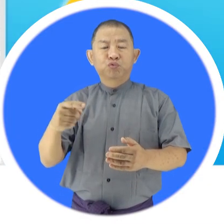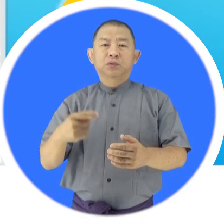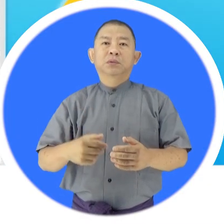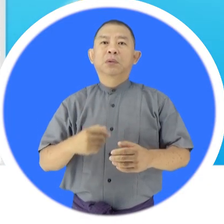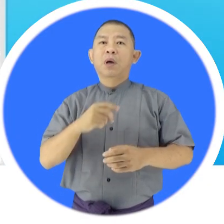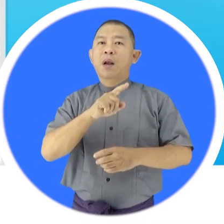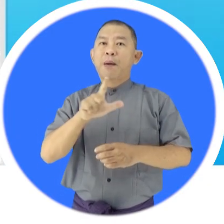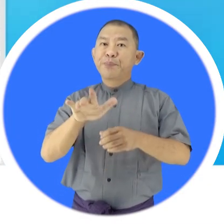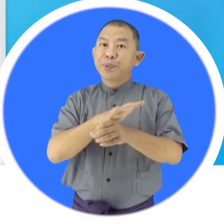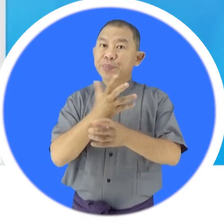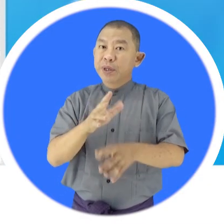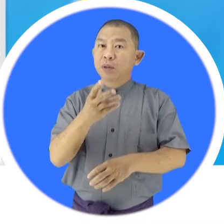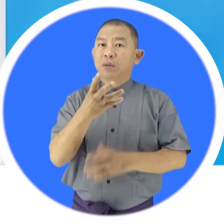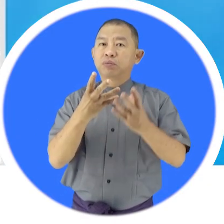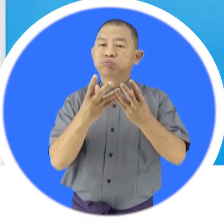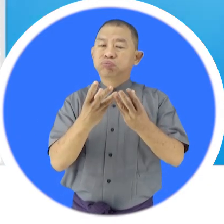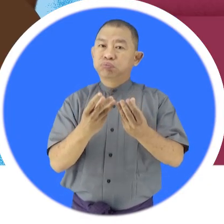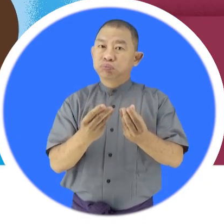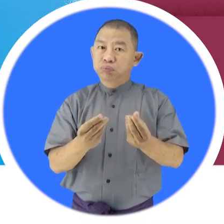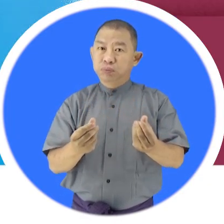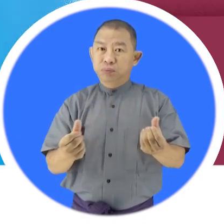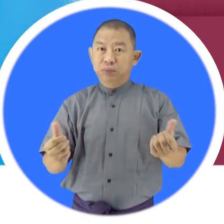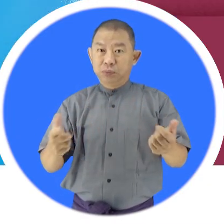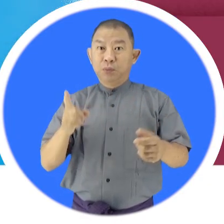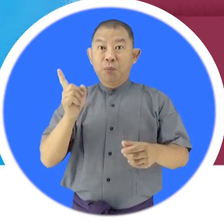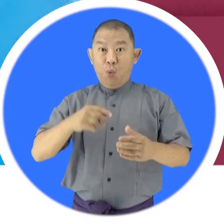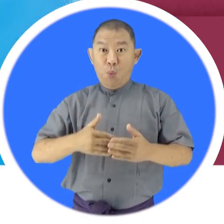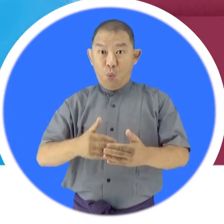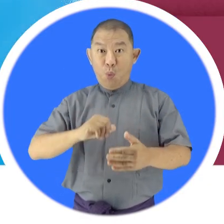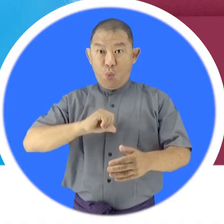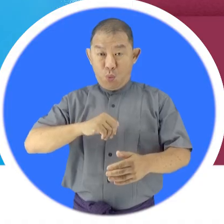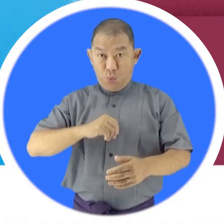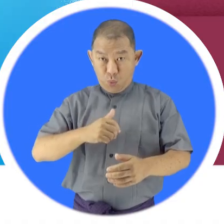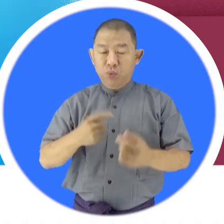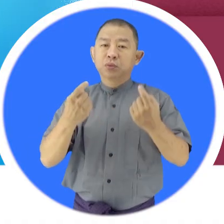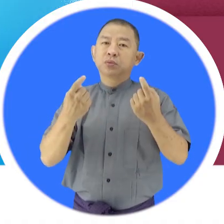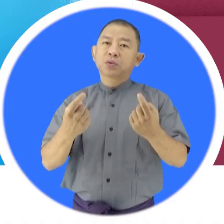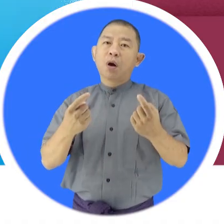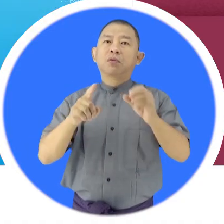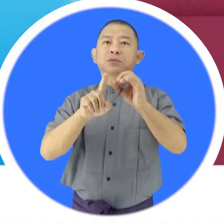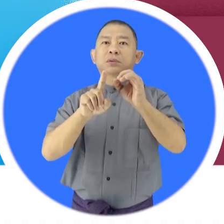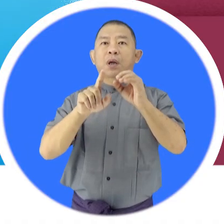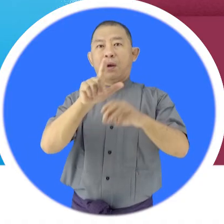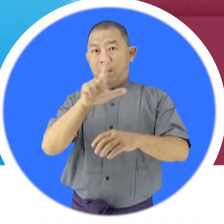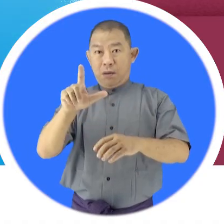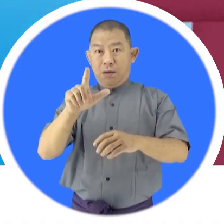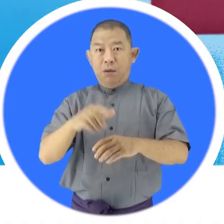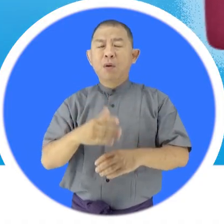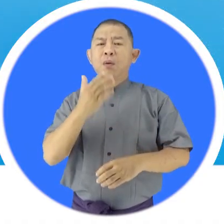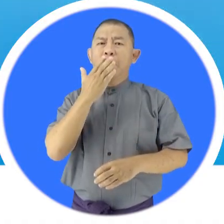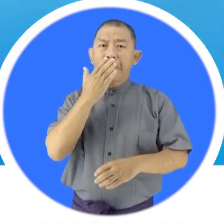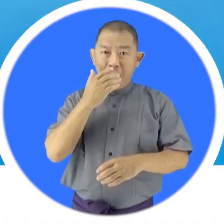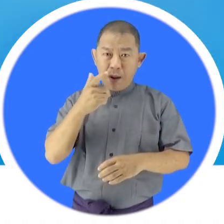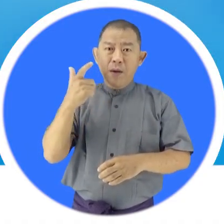မှာကိုယ်ဝင်ပြန်ရနိုင်ပါတယ်ဒါပေမဲ့3လခန့်ထိုးဆေးကိုကာလရှည်ကြာစွာသုံးစွဲခဲ့မယ်ဆိုရင်တော့ကိုယ်ဝင်ပြန်ရဖို့တစ်နှစ်လောက်စောင့်ရနိုင်